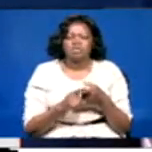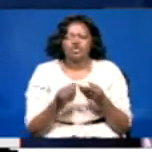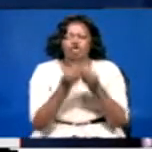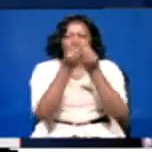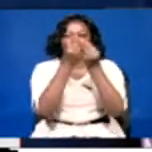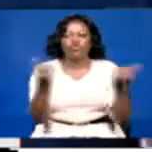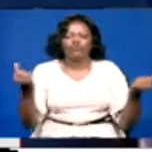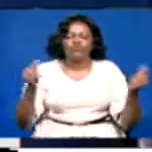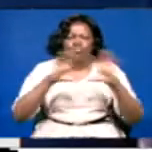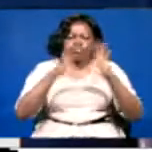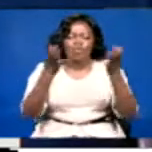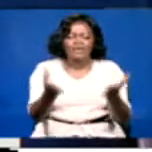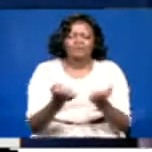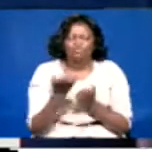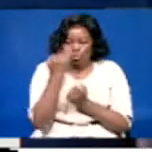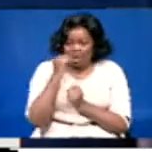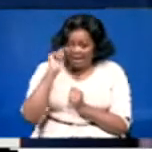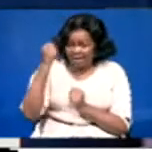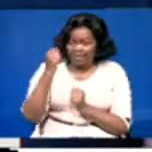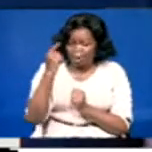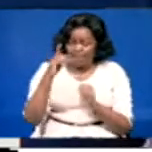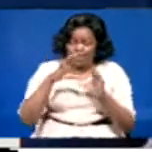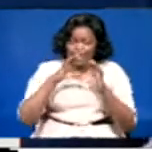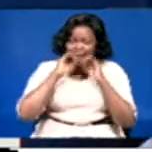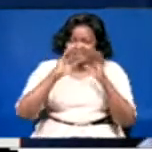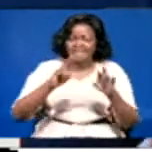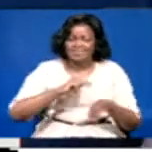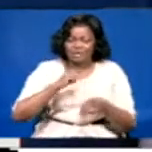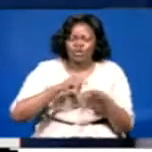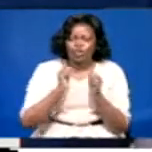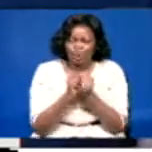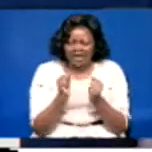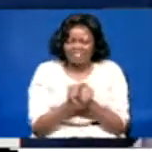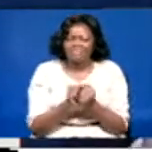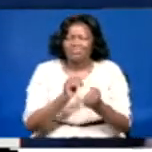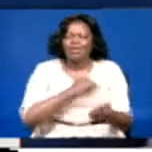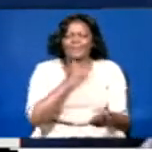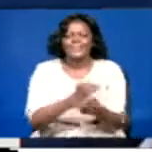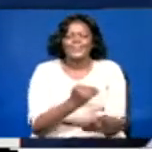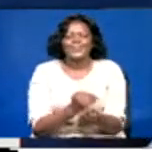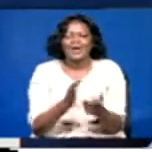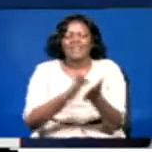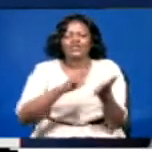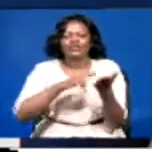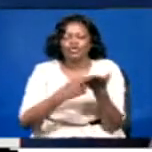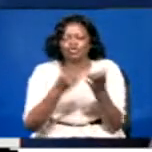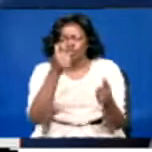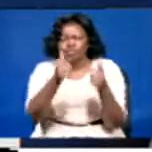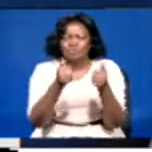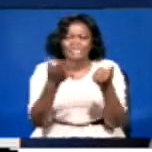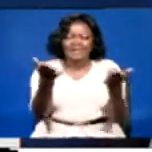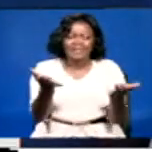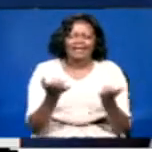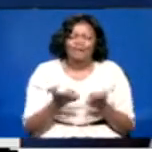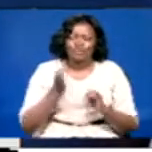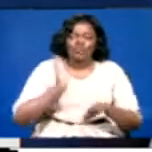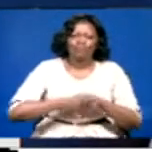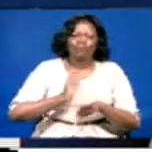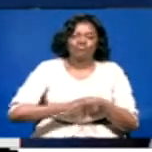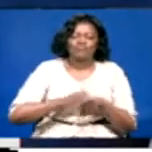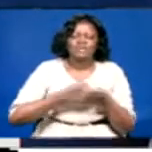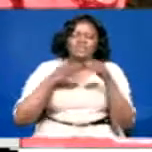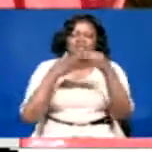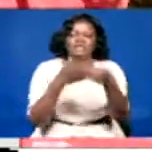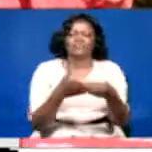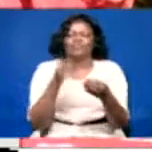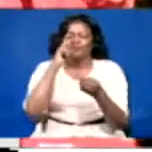Kenya is one blessed nation with enormous potential and resources which just require proper and effective leadership for